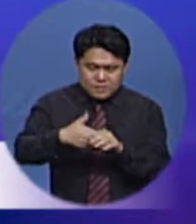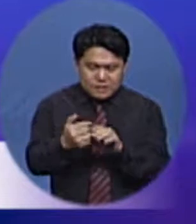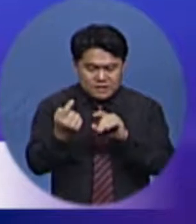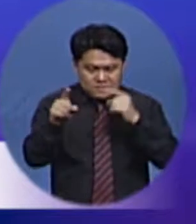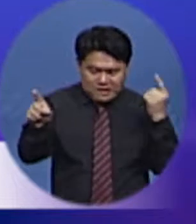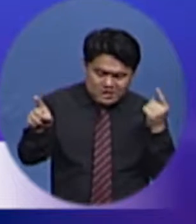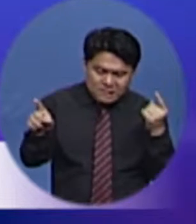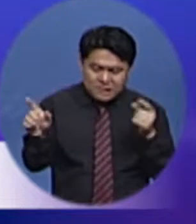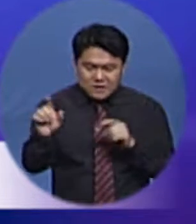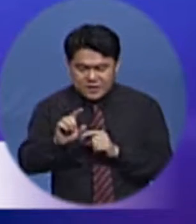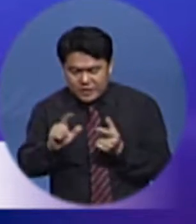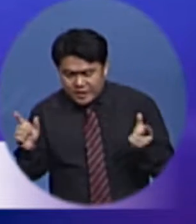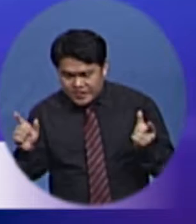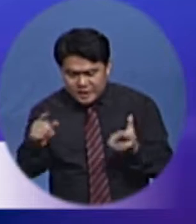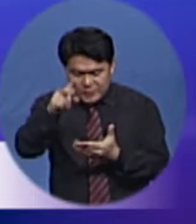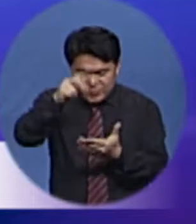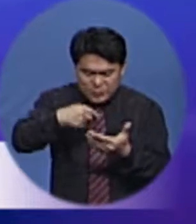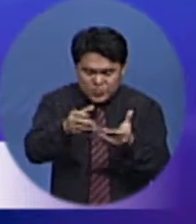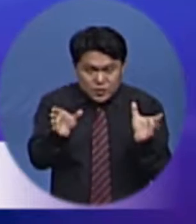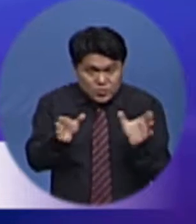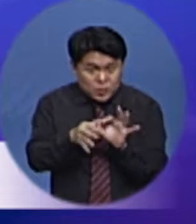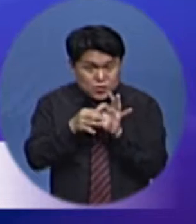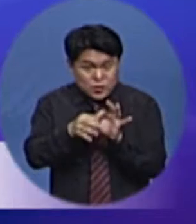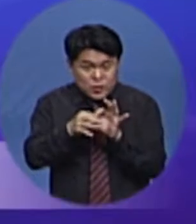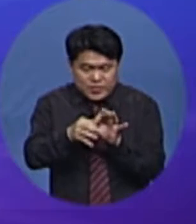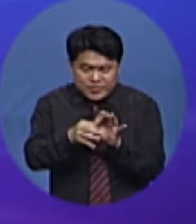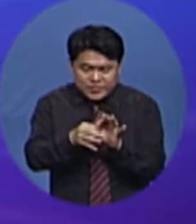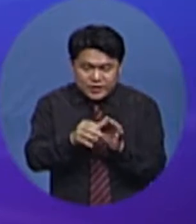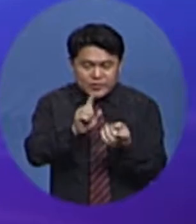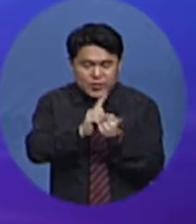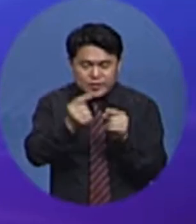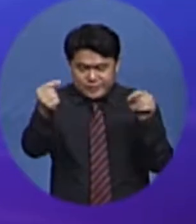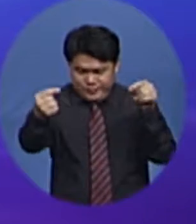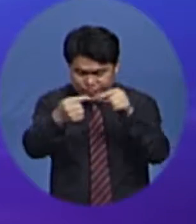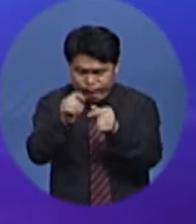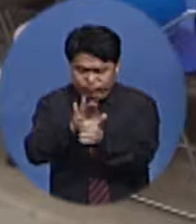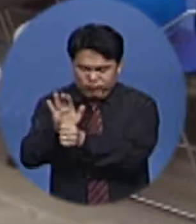동아리를 통해 허물고 있습니다. 황현희 기자가 소개합니다.